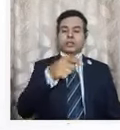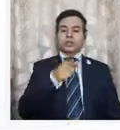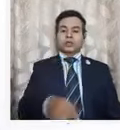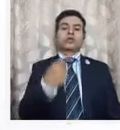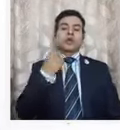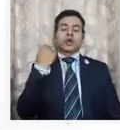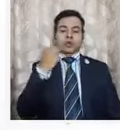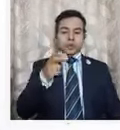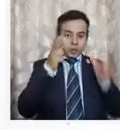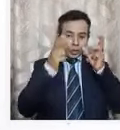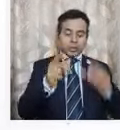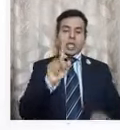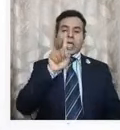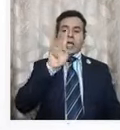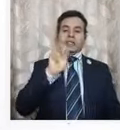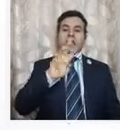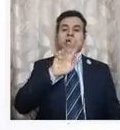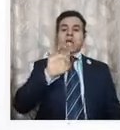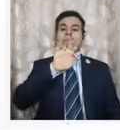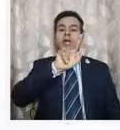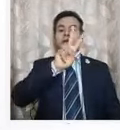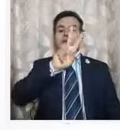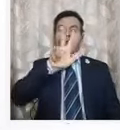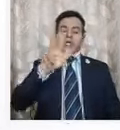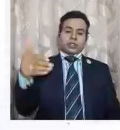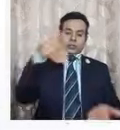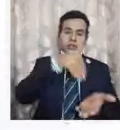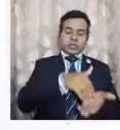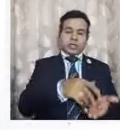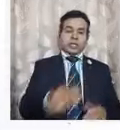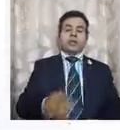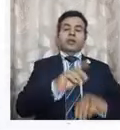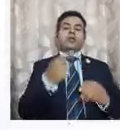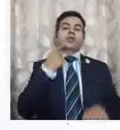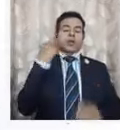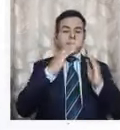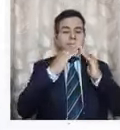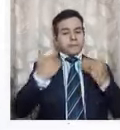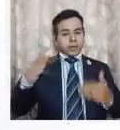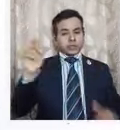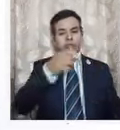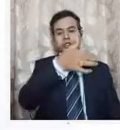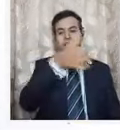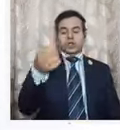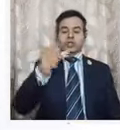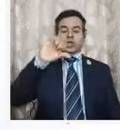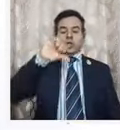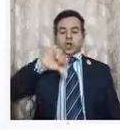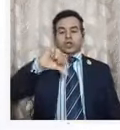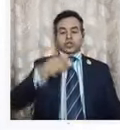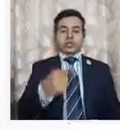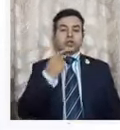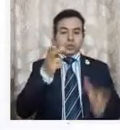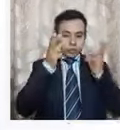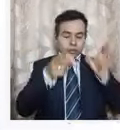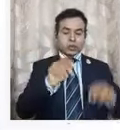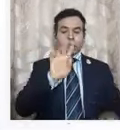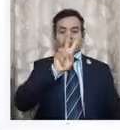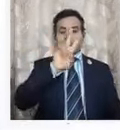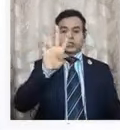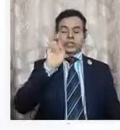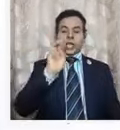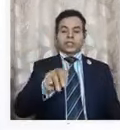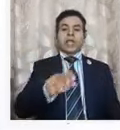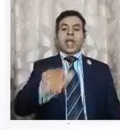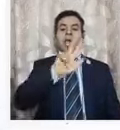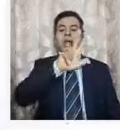দেশে 646 জন। 24 ঘন্টা আইসোলেশনে যুক্ত হয়েছেন 1,028 জন, 24 ঘন্টা আইসোলেশন থেকে ছাড়